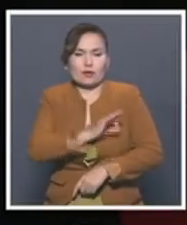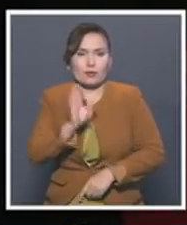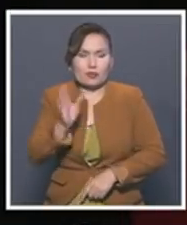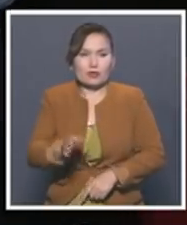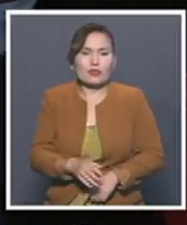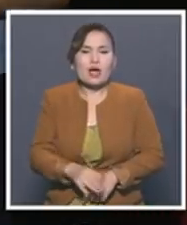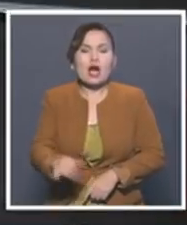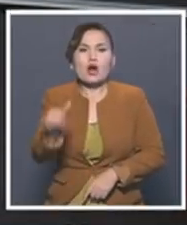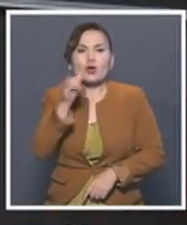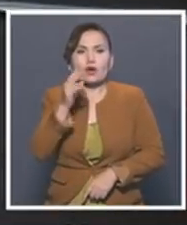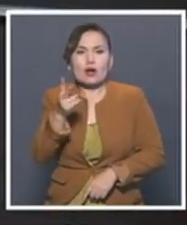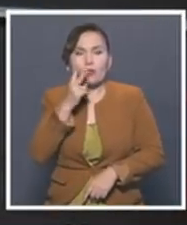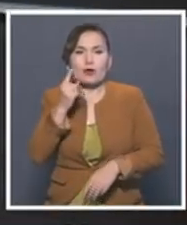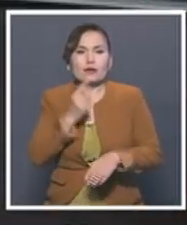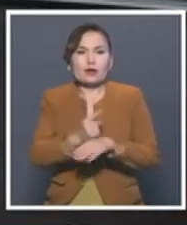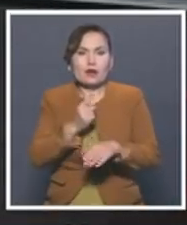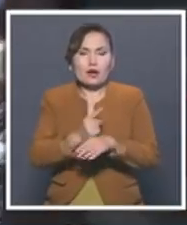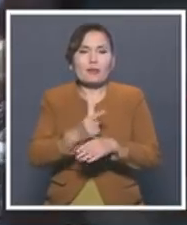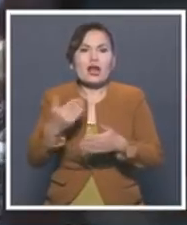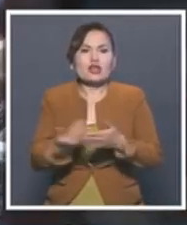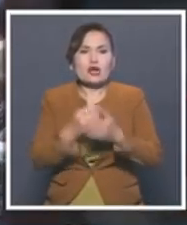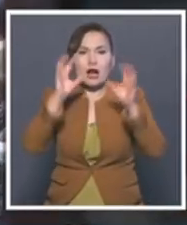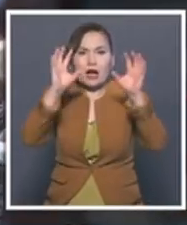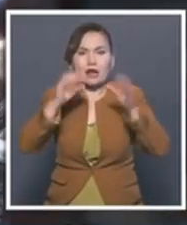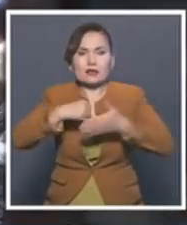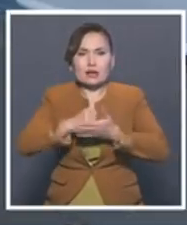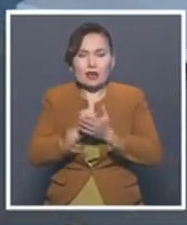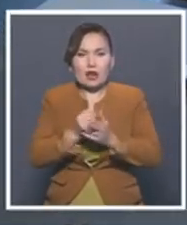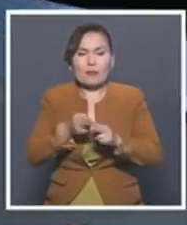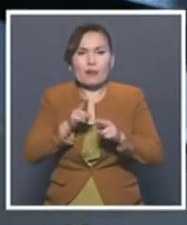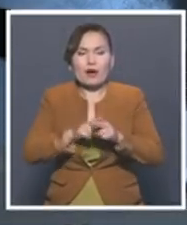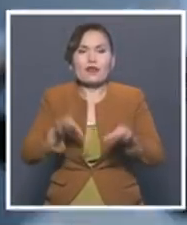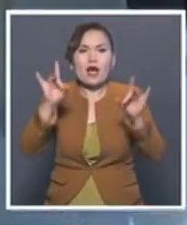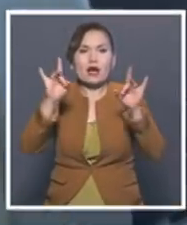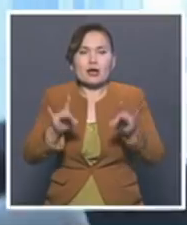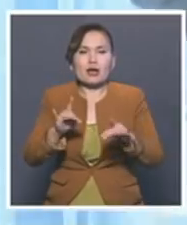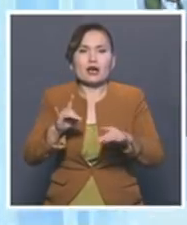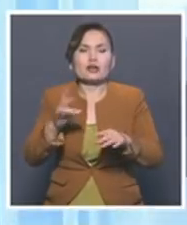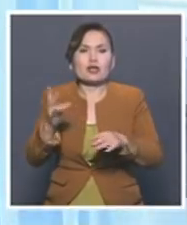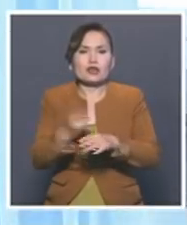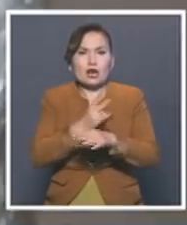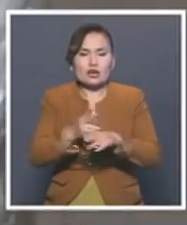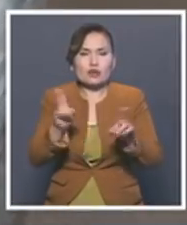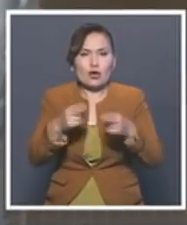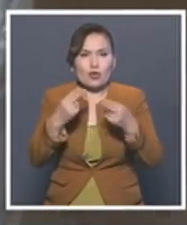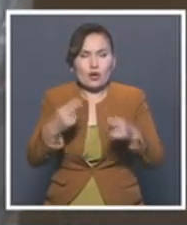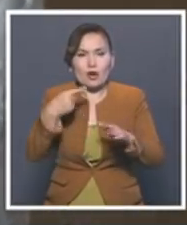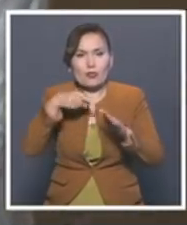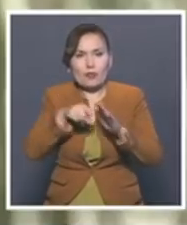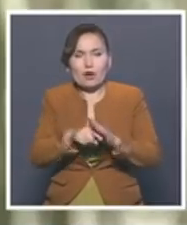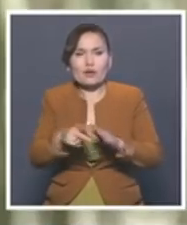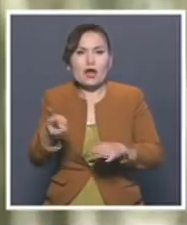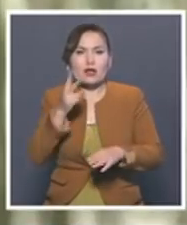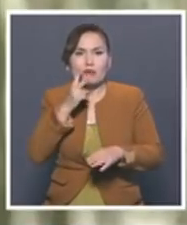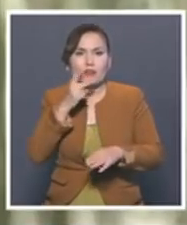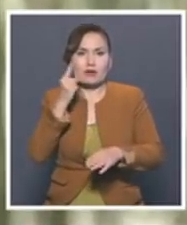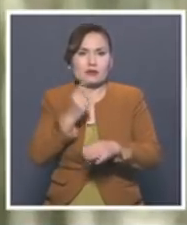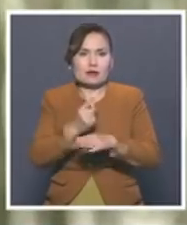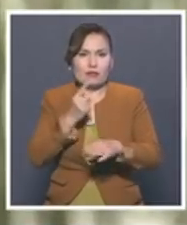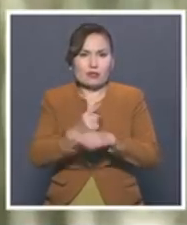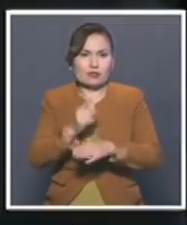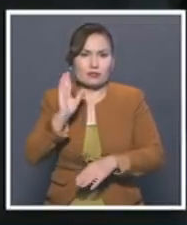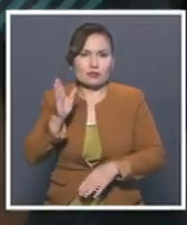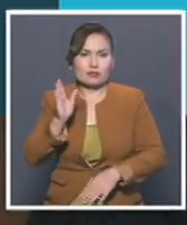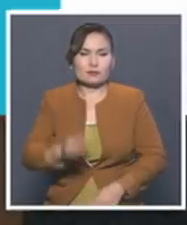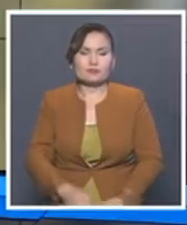Шылымға шектеу күшейтілді. Жаңа заңның талабына сай енді қоғамдық орын саналатын кез келген жерде темекі тартуға тыйым салынды.